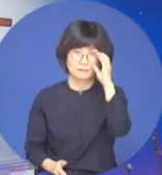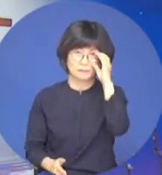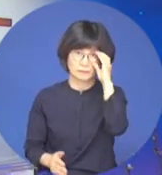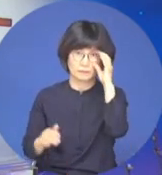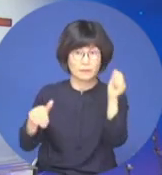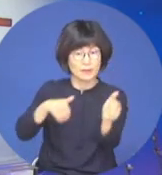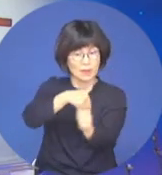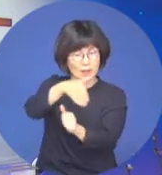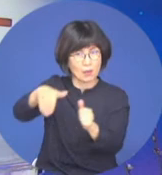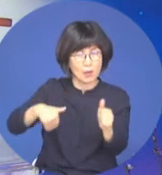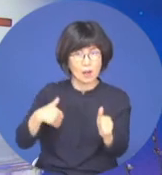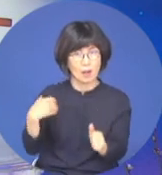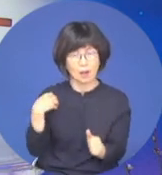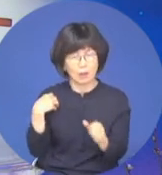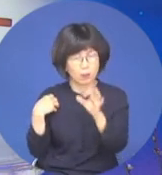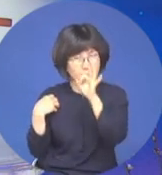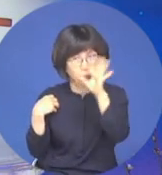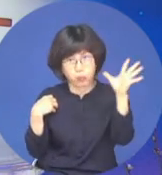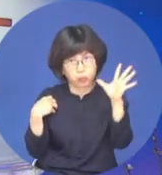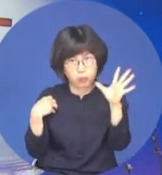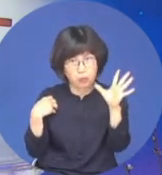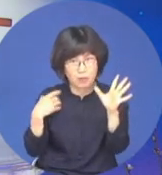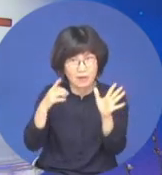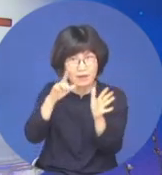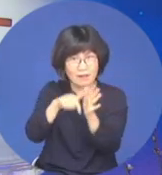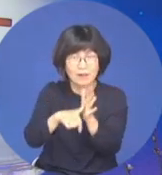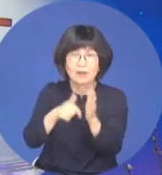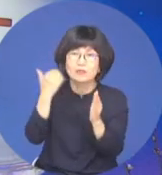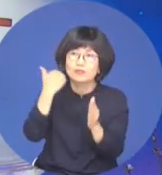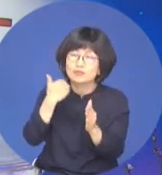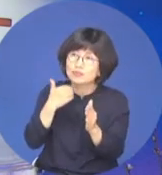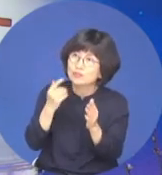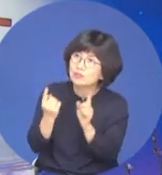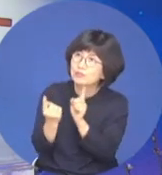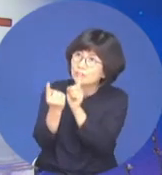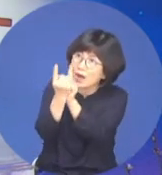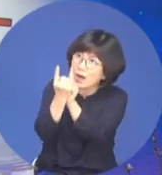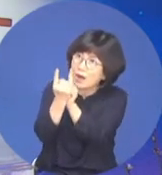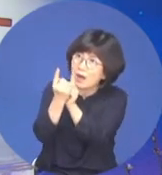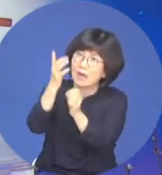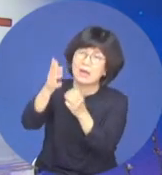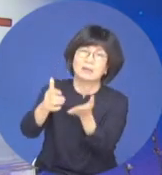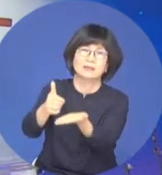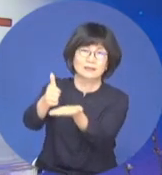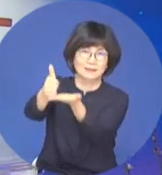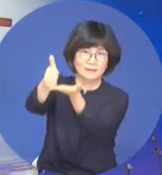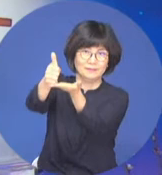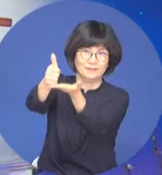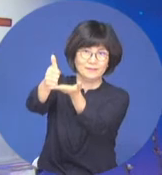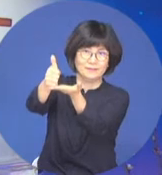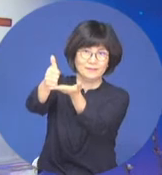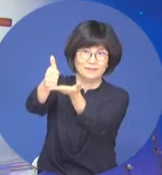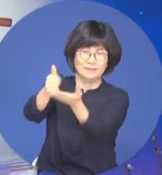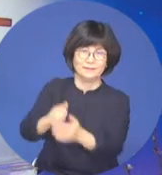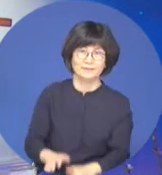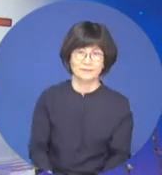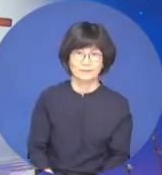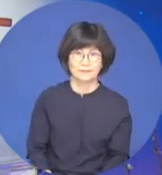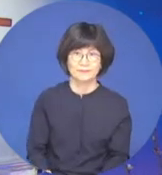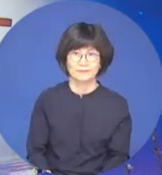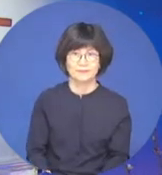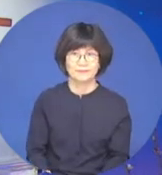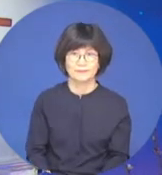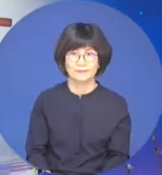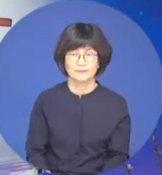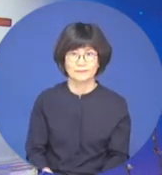감당이 안 될 때조차도 우리는 누구를 향해 나가는가? 하나님께 기도해야 한다는 말입니다. 놀라운 사실은요,